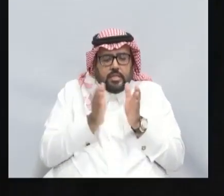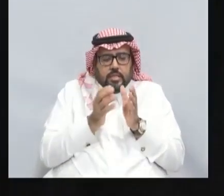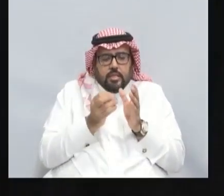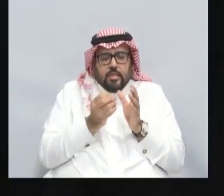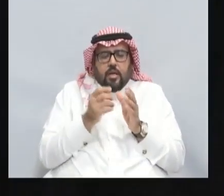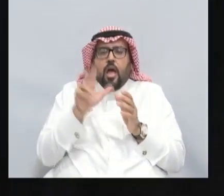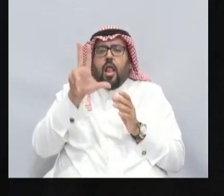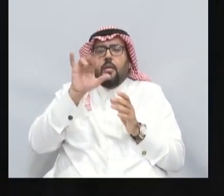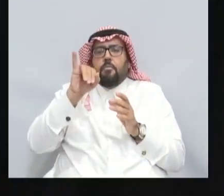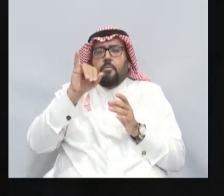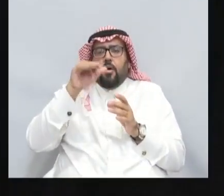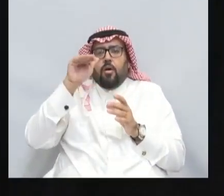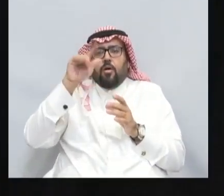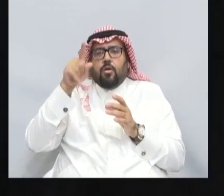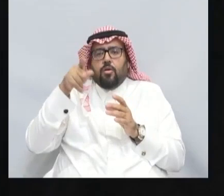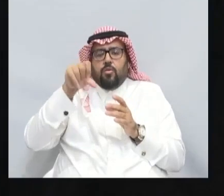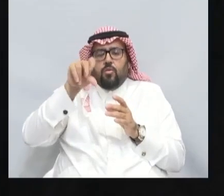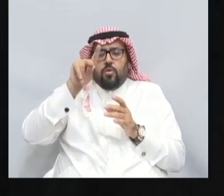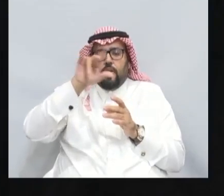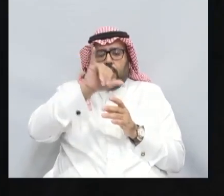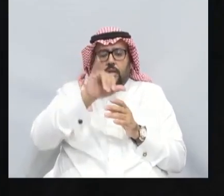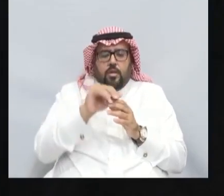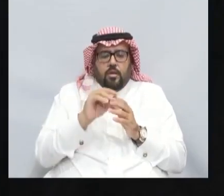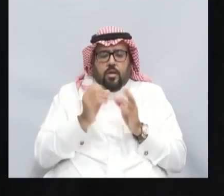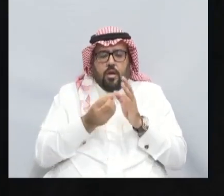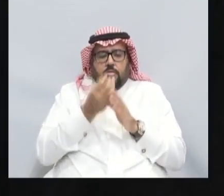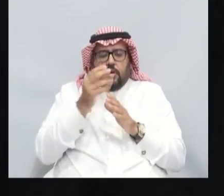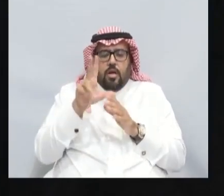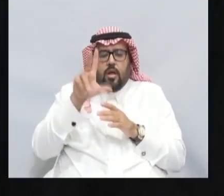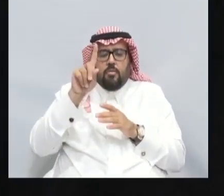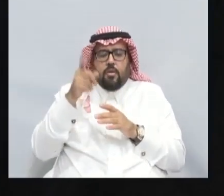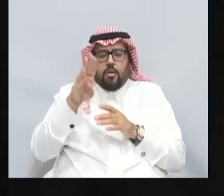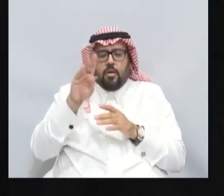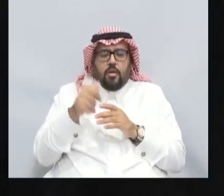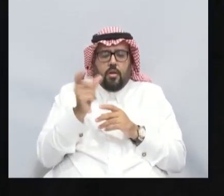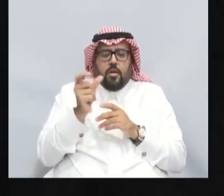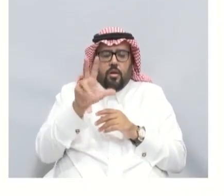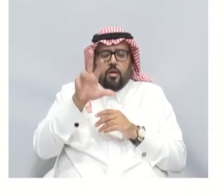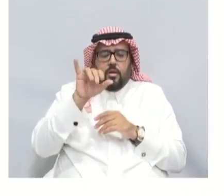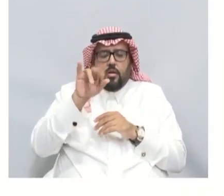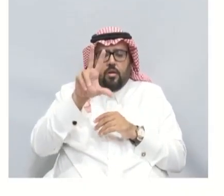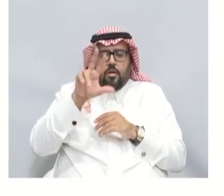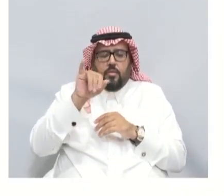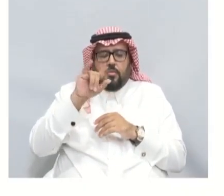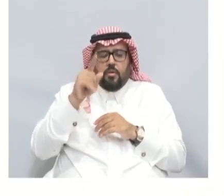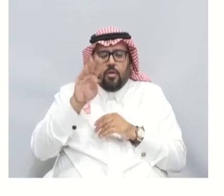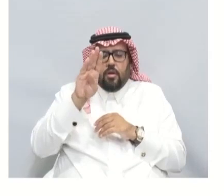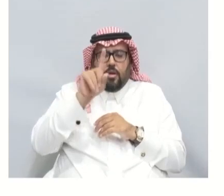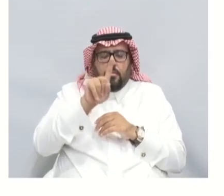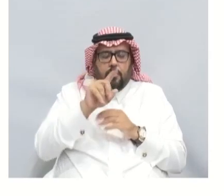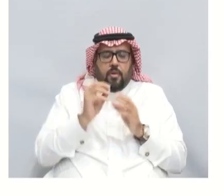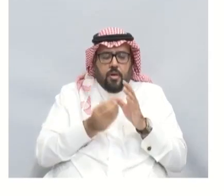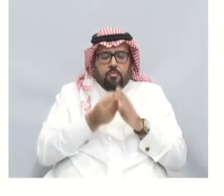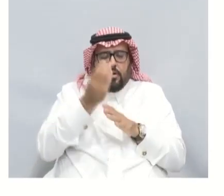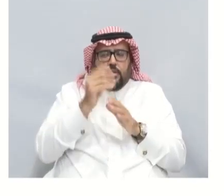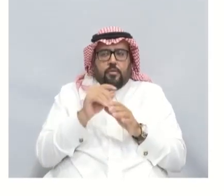جدا المخروطي، بركان متوسط الحجم هو البركان ماذا؟ المركب. مقارنة بالبراكين الدرعية